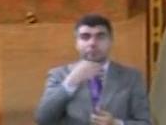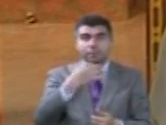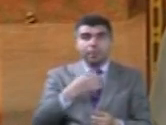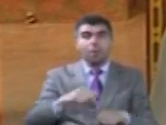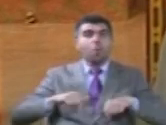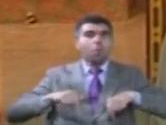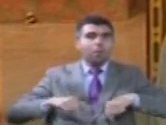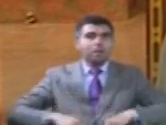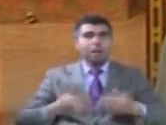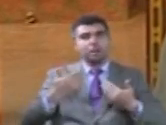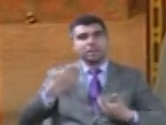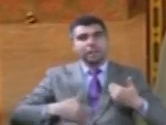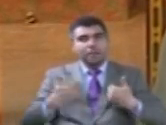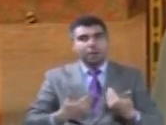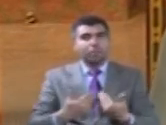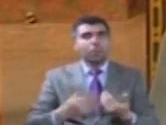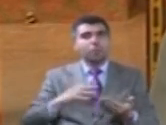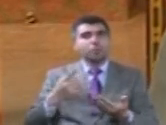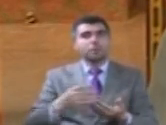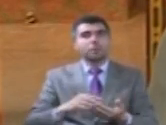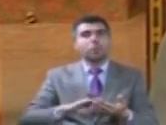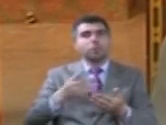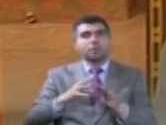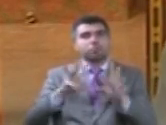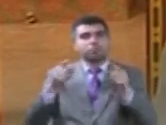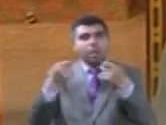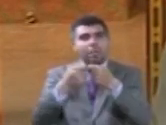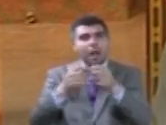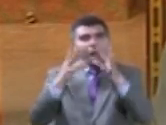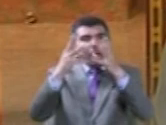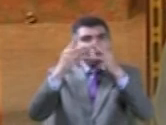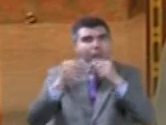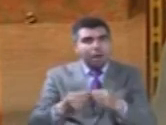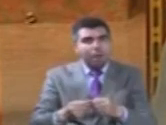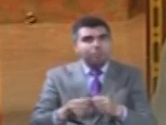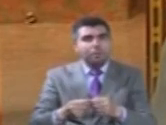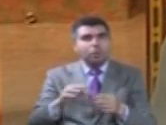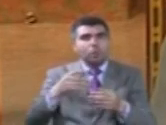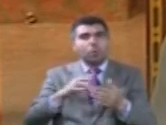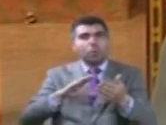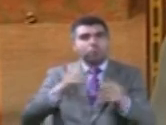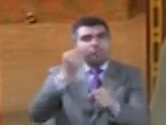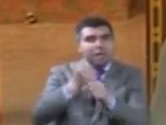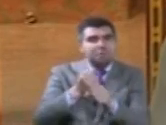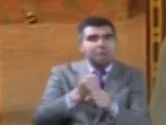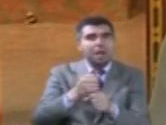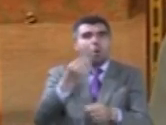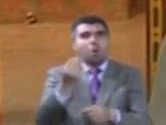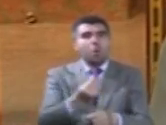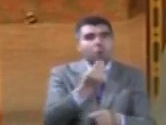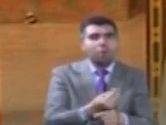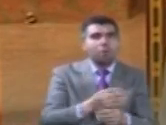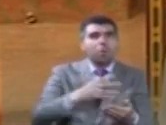وزارة التضامن والمرأة والأسرة التنمية الاجتماعية قيمت الخطة الوطنية للطفولة ولقات بأن